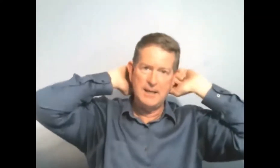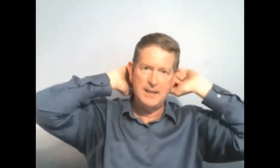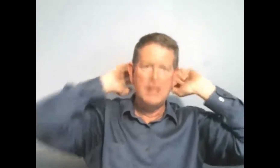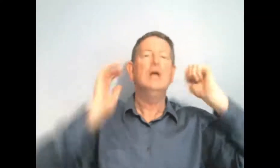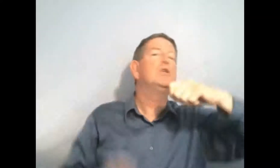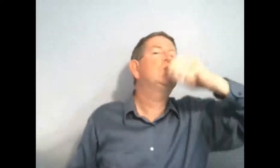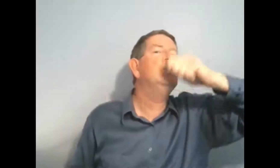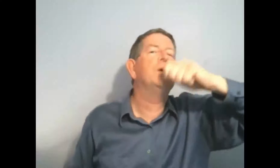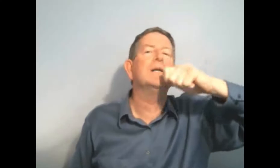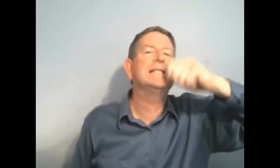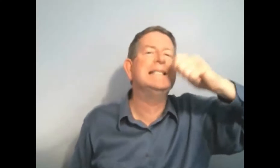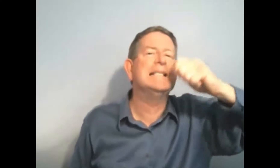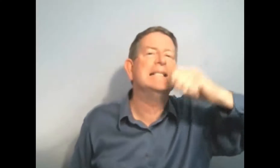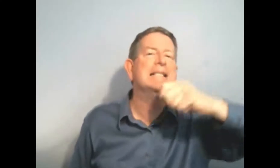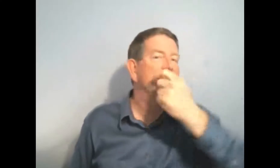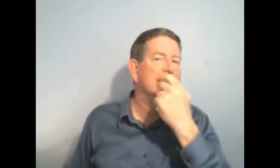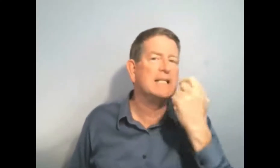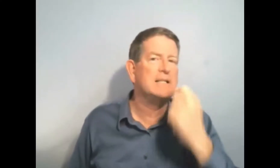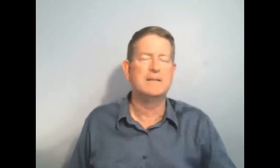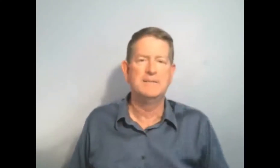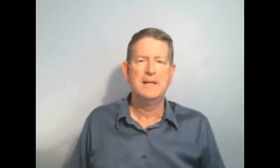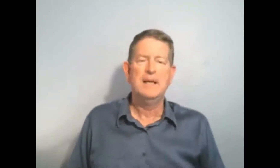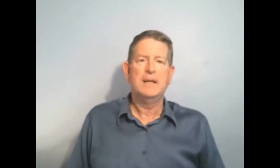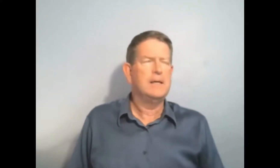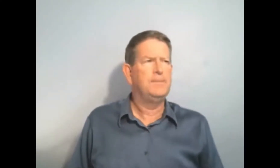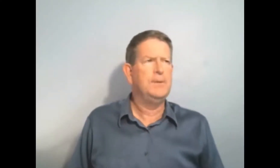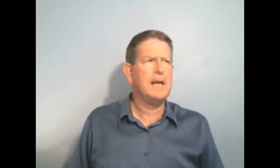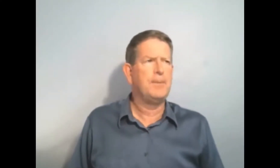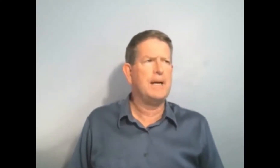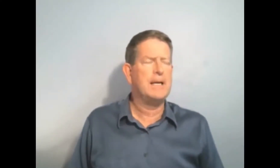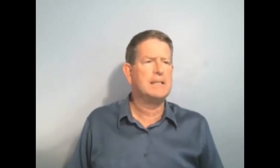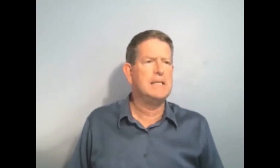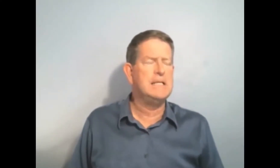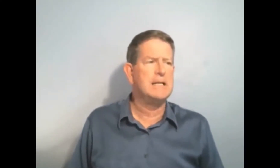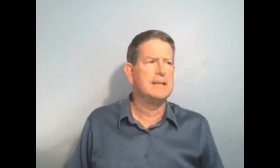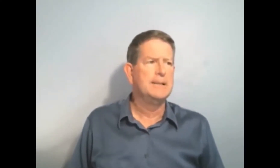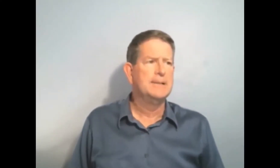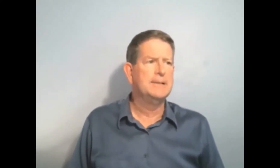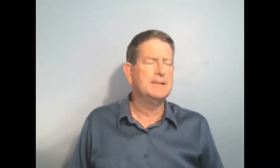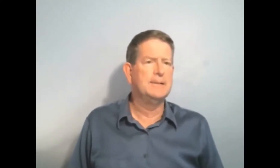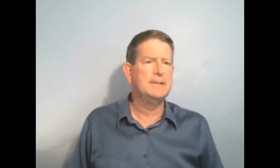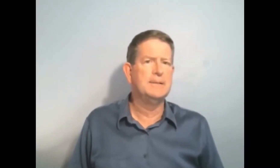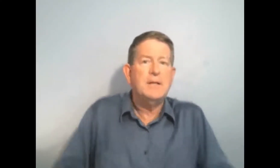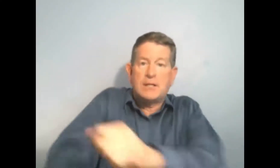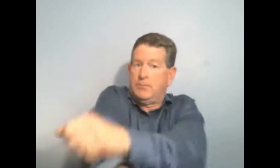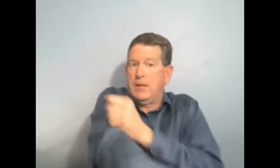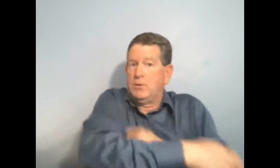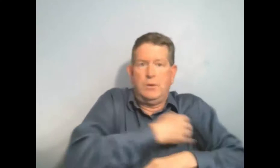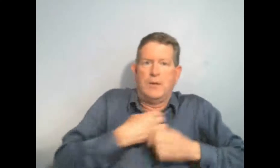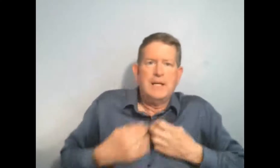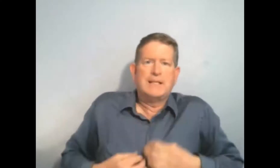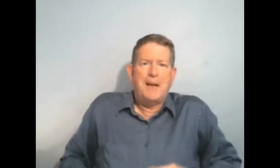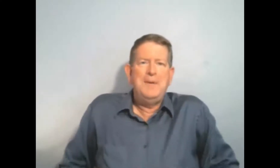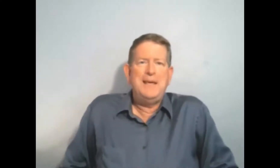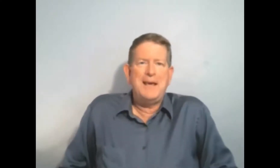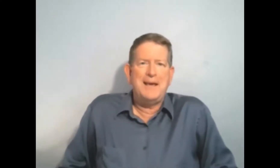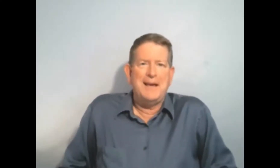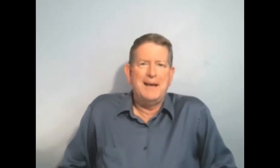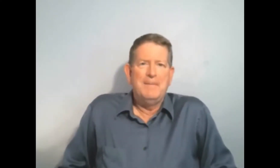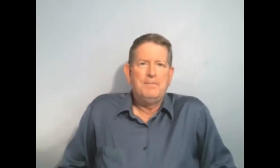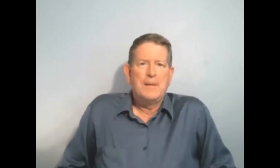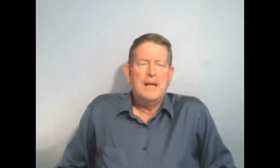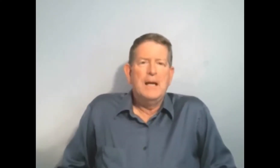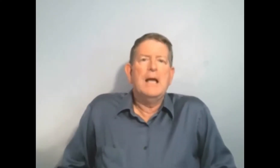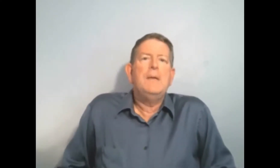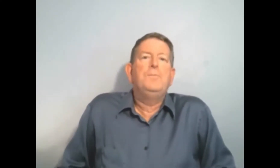peigner. Se brosser les dents. Et puis après, qu'est-ce qu'il y a? Bien sûr,